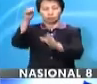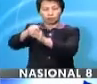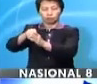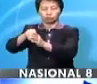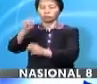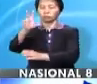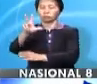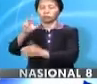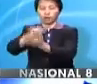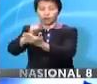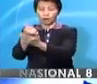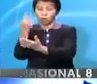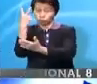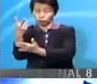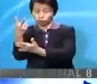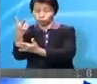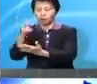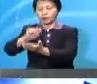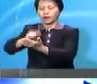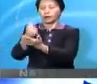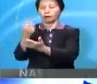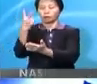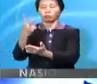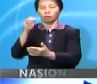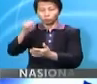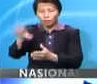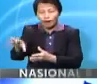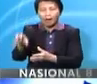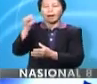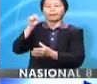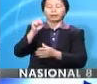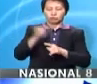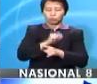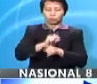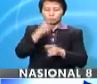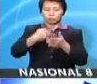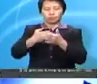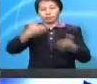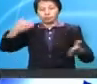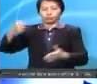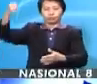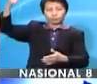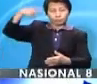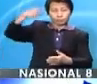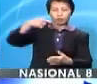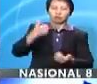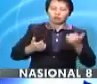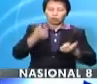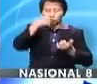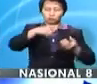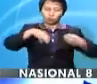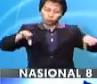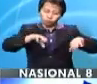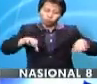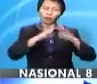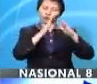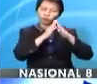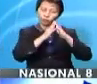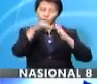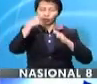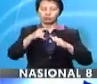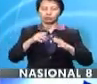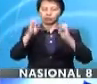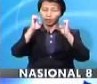2, di mana akaun 2 ini adalah digunakan untuk pre-retirement, sama ada untuk withdrawal housing,